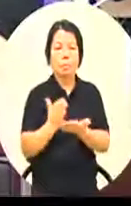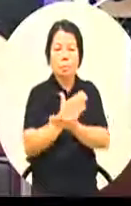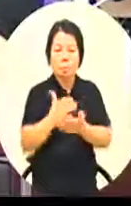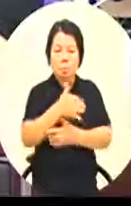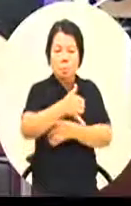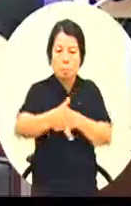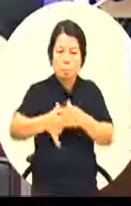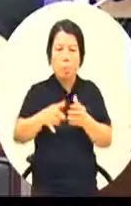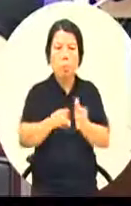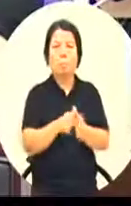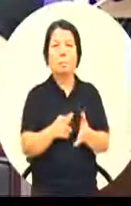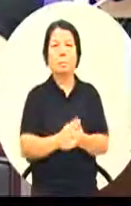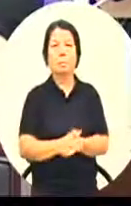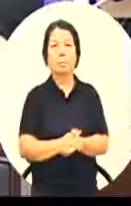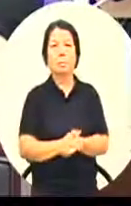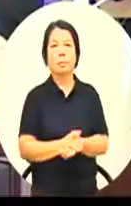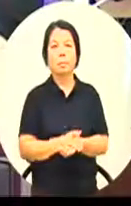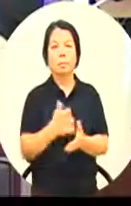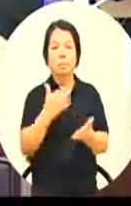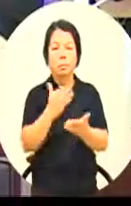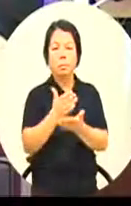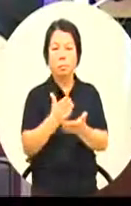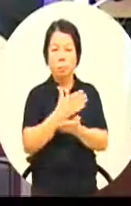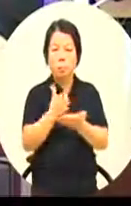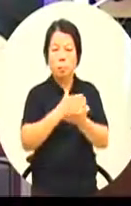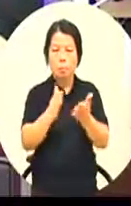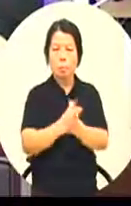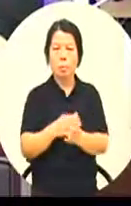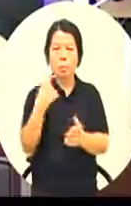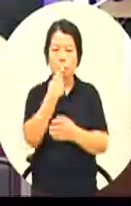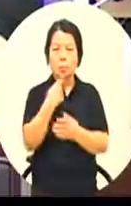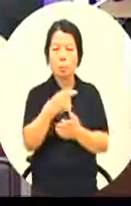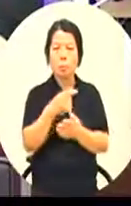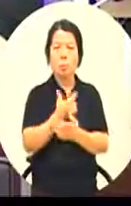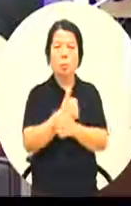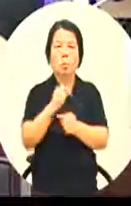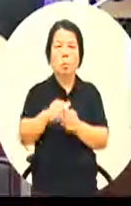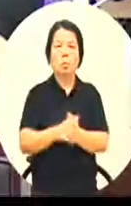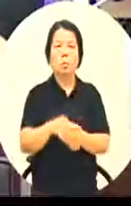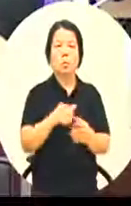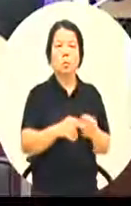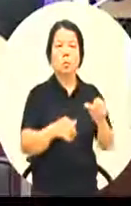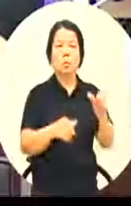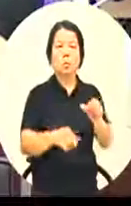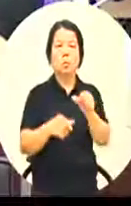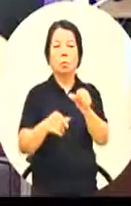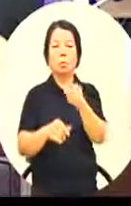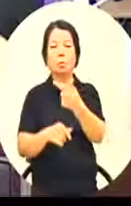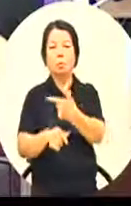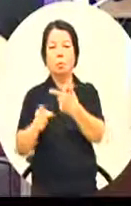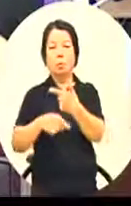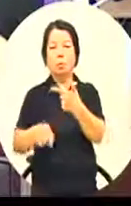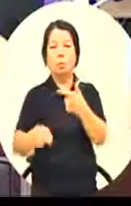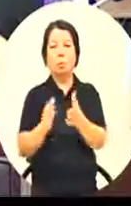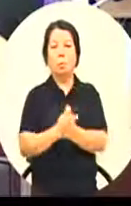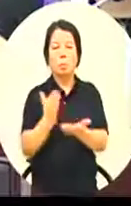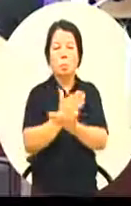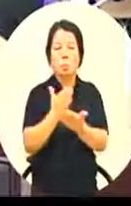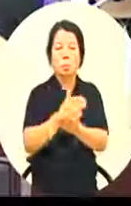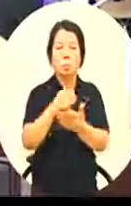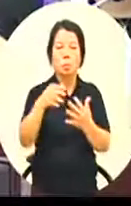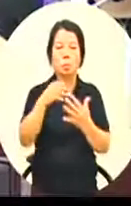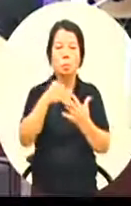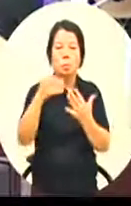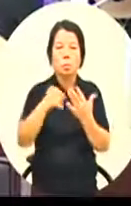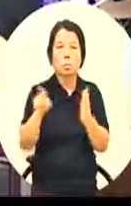间，我们的评选口试委员当然就五个六个，但是看不一样。而且在评选的时候，这些人